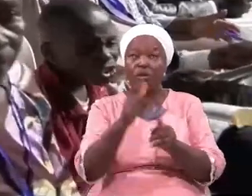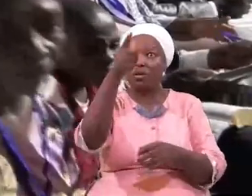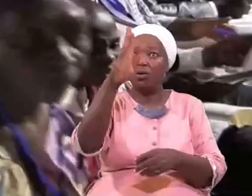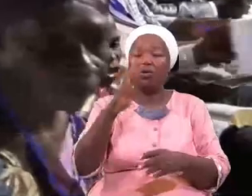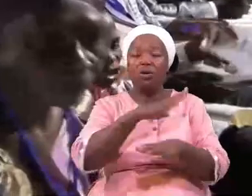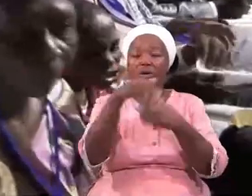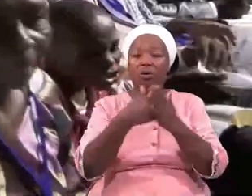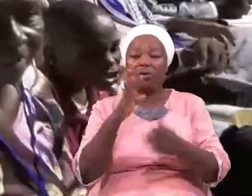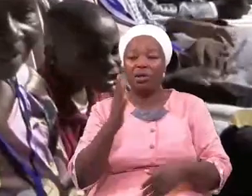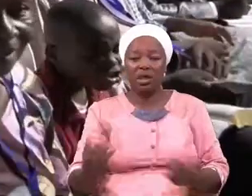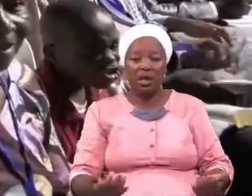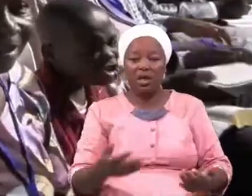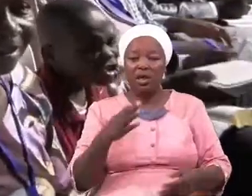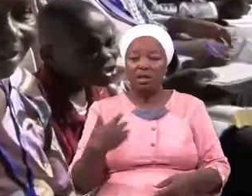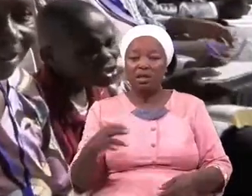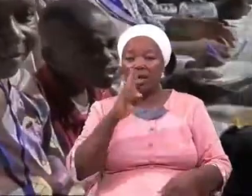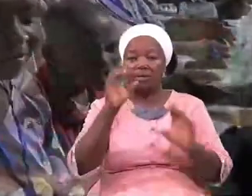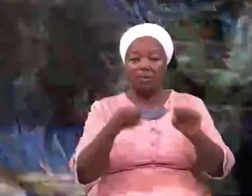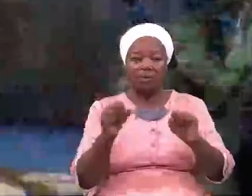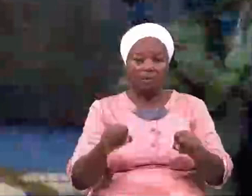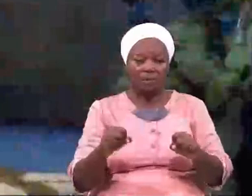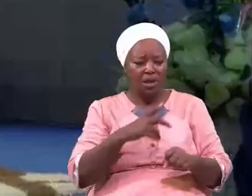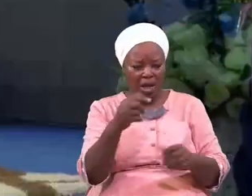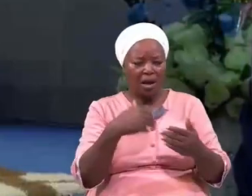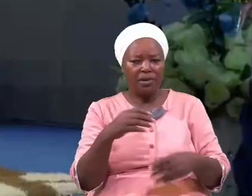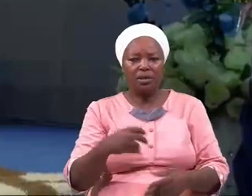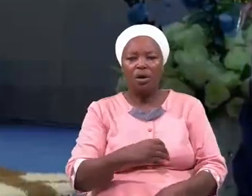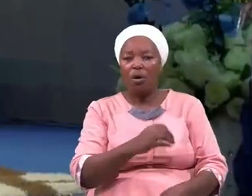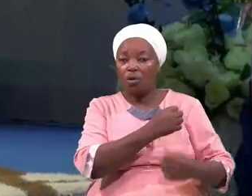Ils savaient que tout est possible à Dieu.